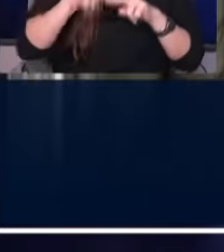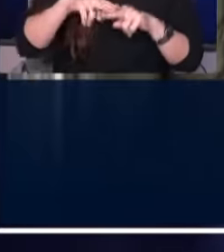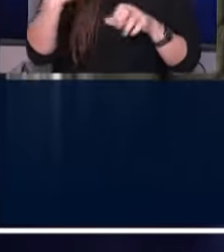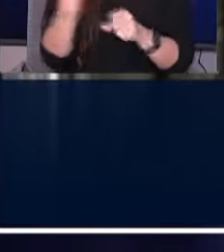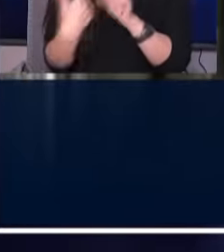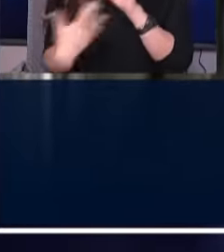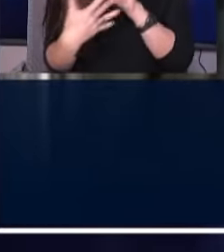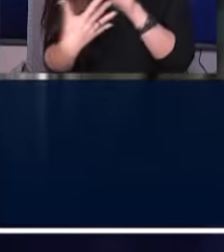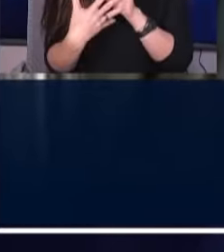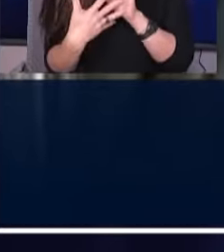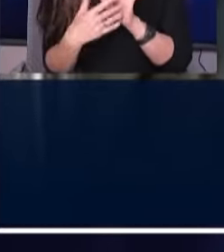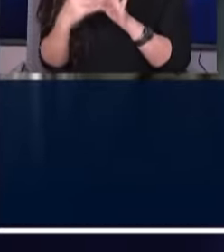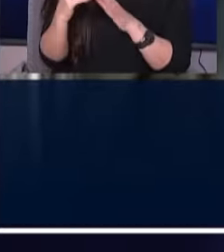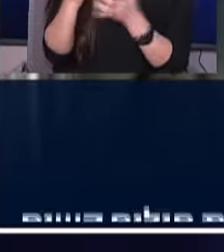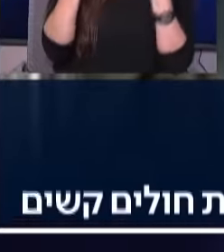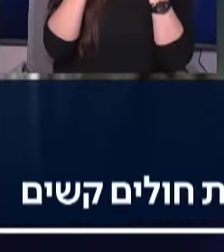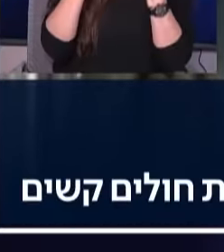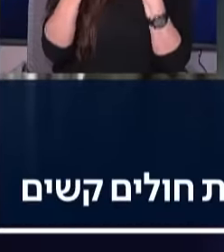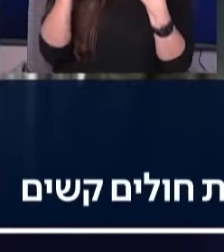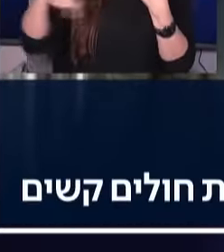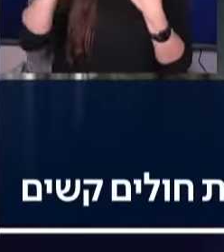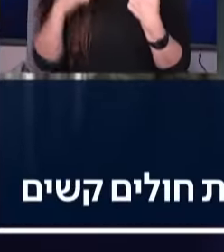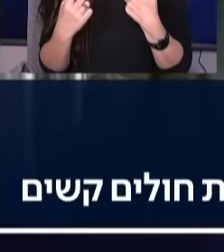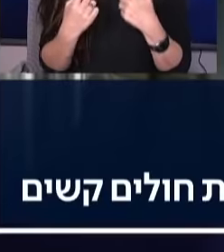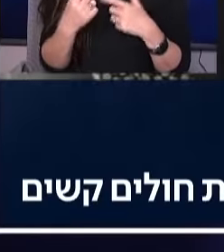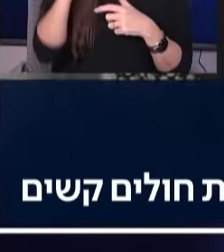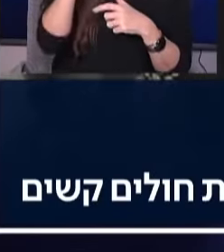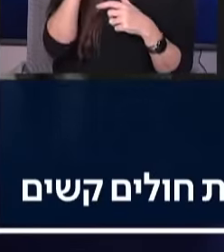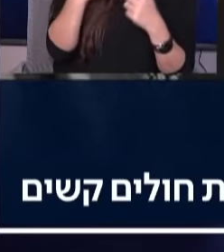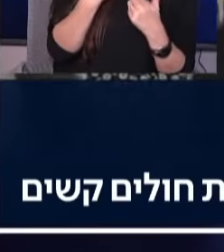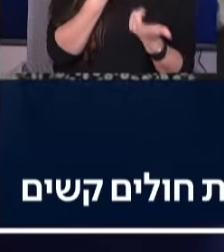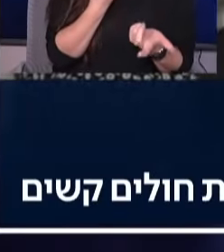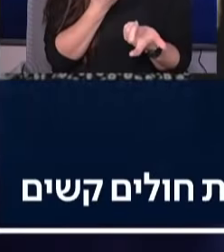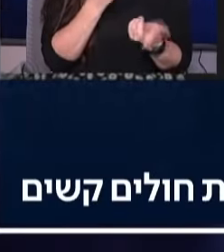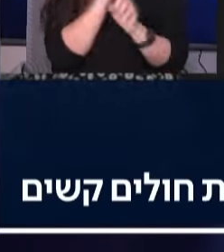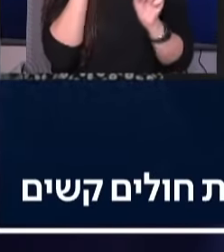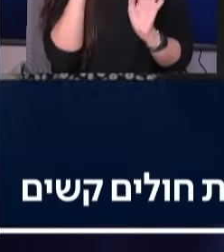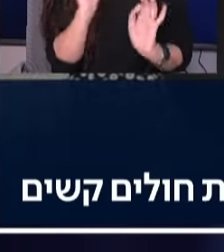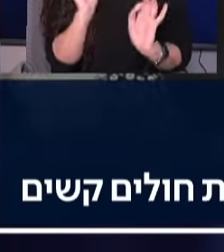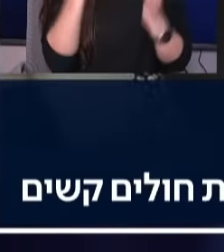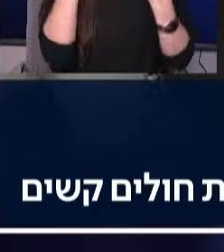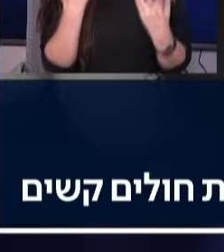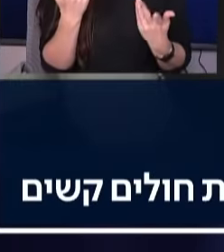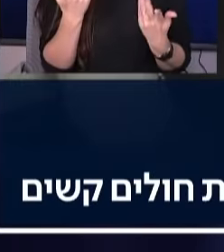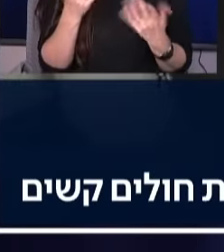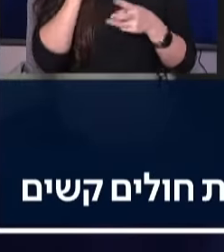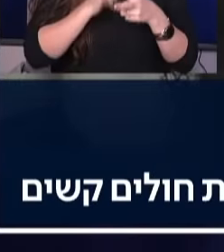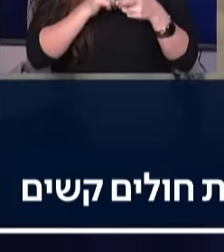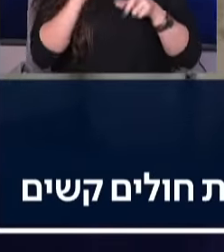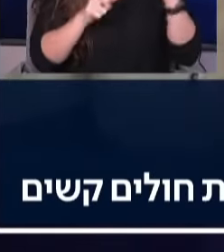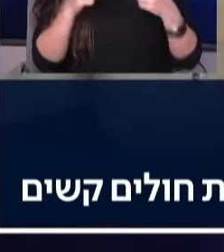אנטיגן מוסדיות, ולכן בעצם בתקופה הקרובה, מהשבוע, אנחנו לא נדע באמת מה היקף התחלואה באוכלוסייה, והחשש הוא שבעקבות